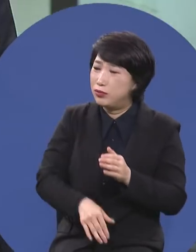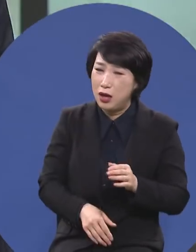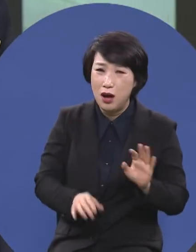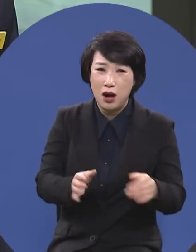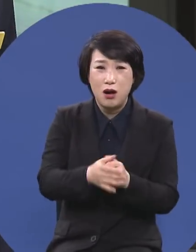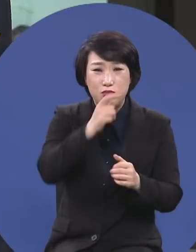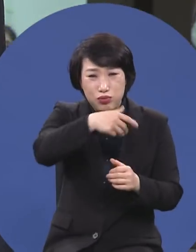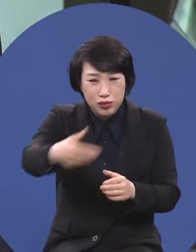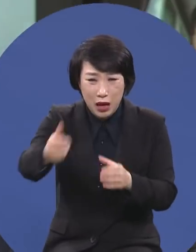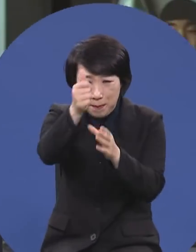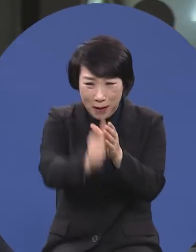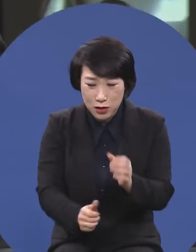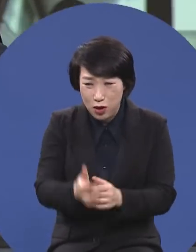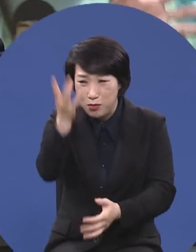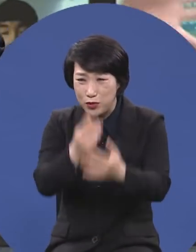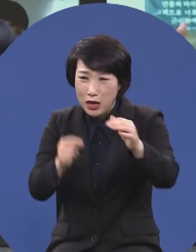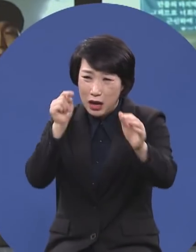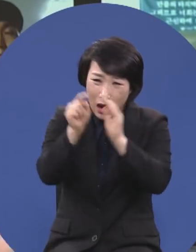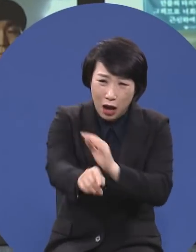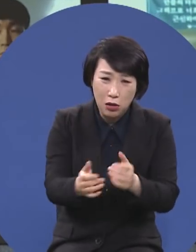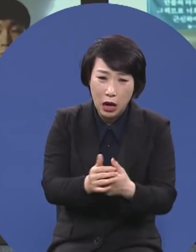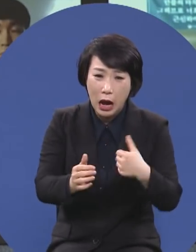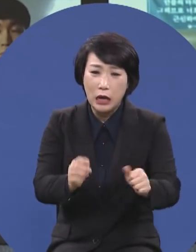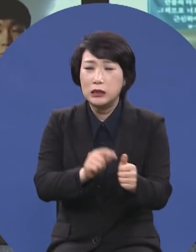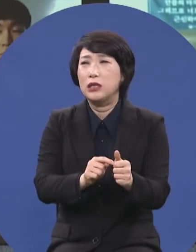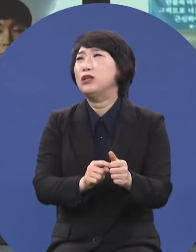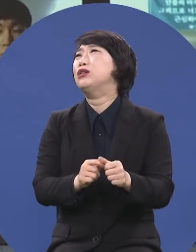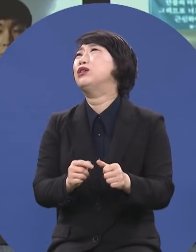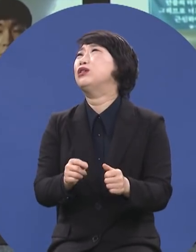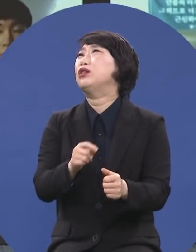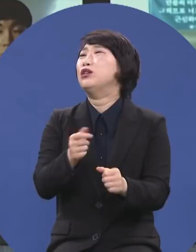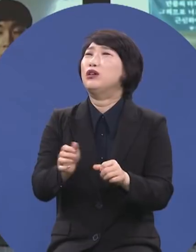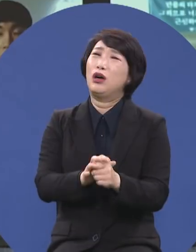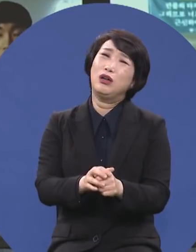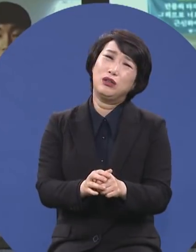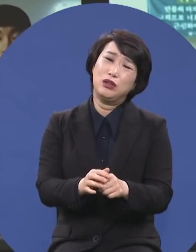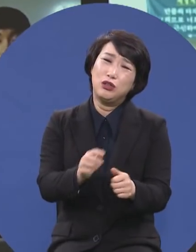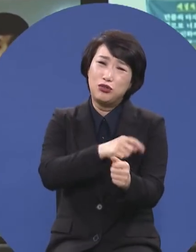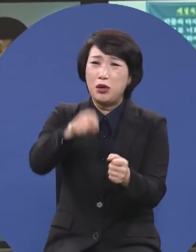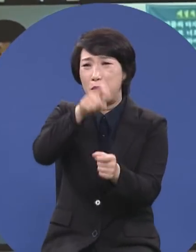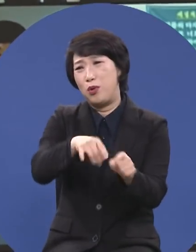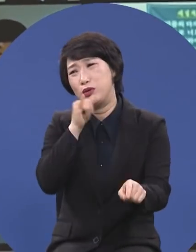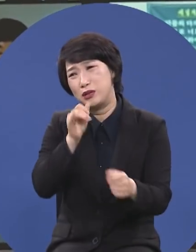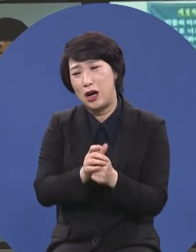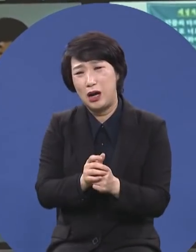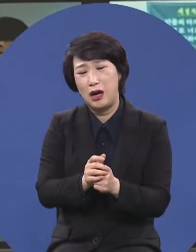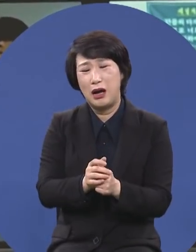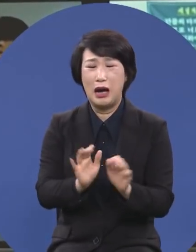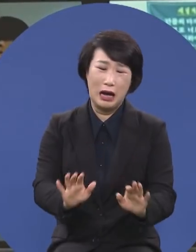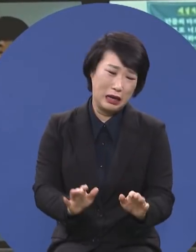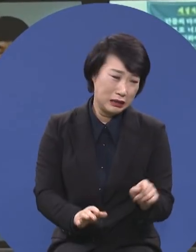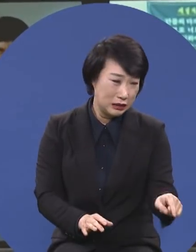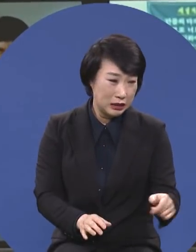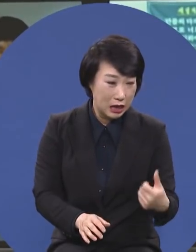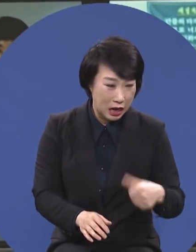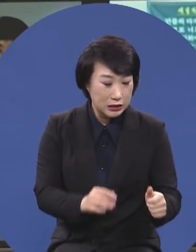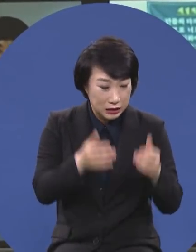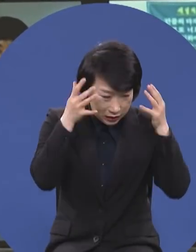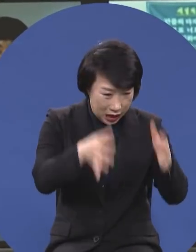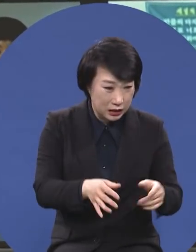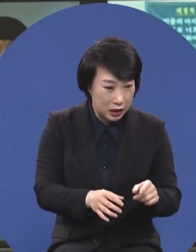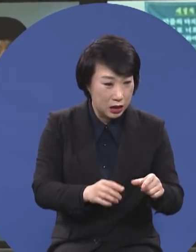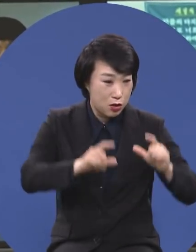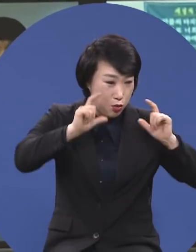물에도 집어넣고 불에도 집어넣고 죽이려 나이다. 그러냐? 응? 어린아이를 향해서 말합니다.